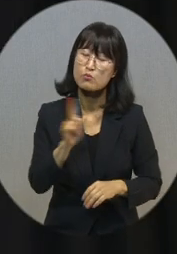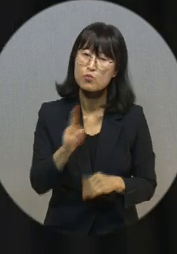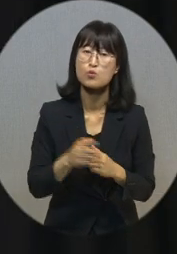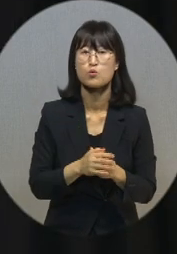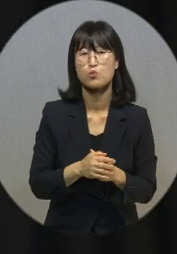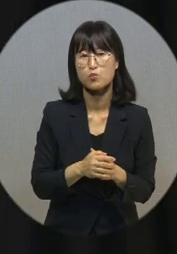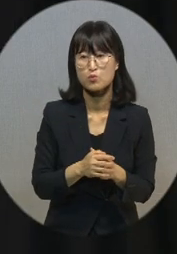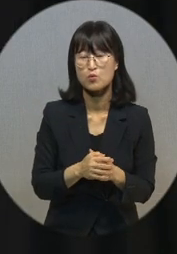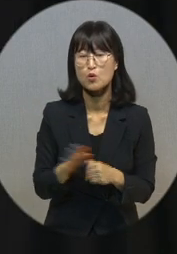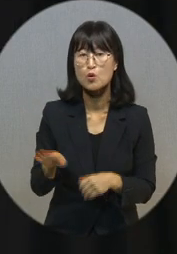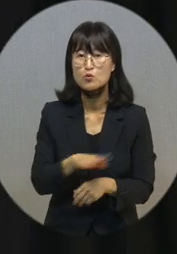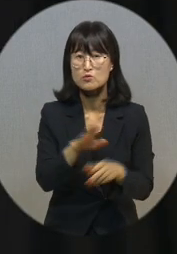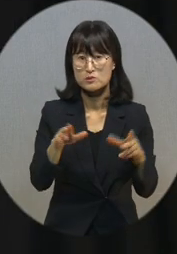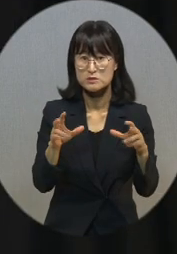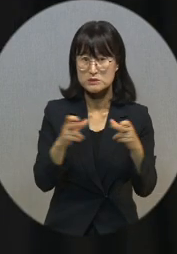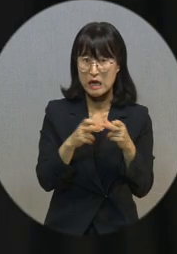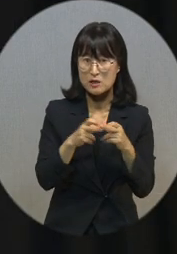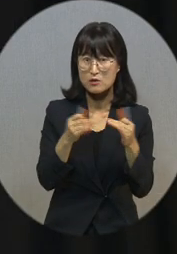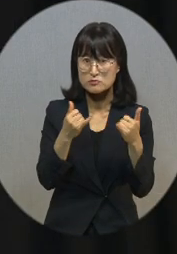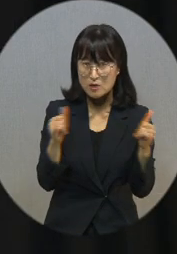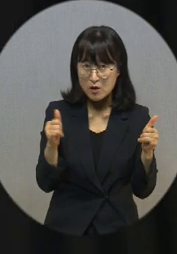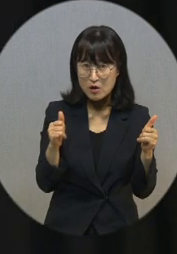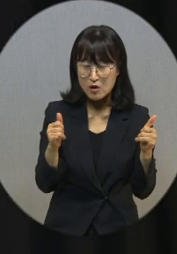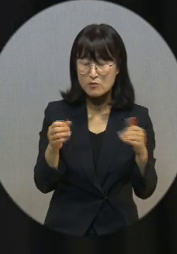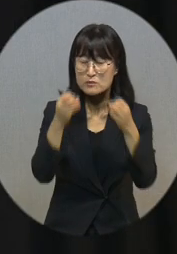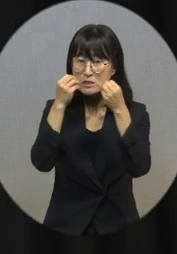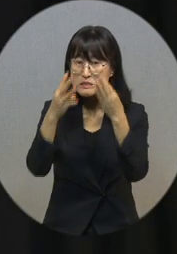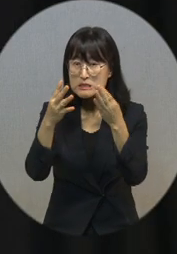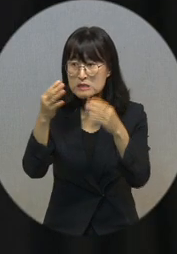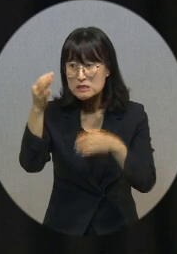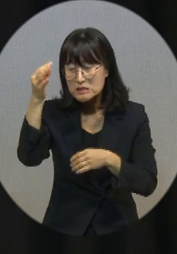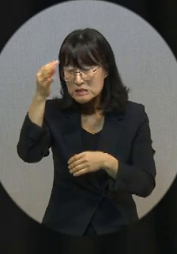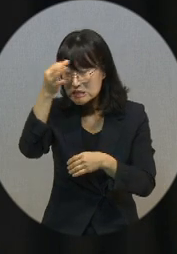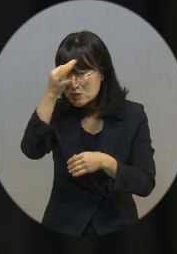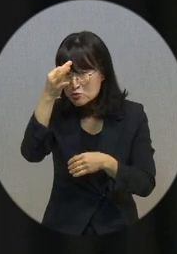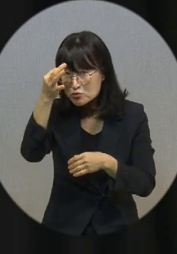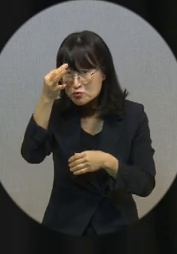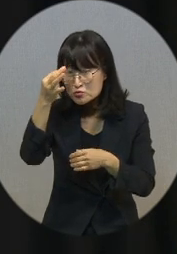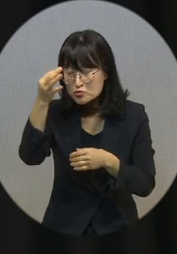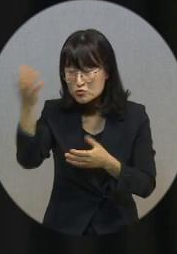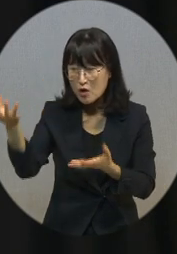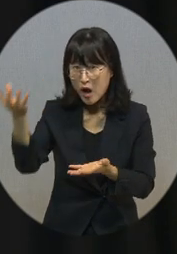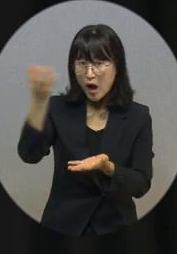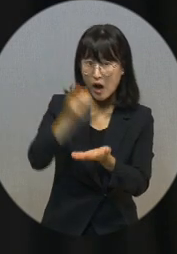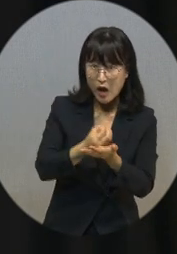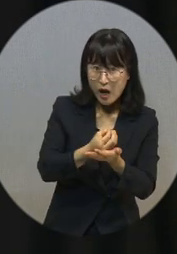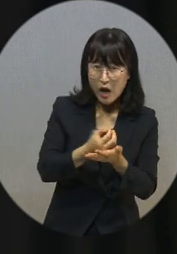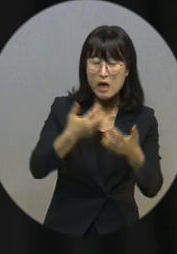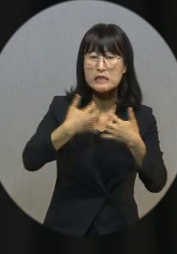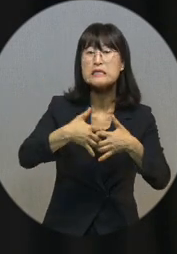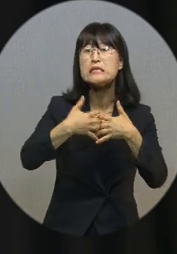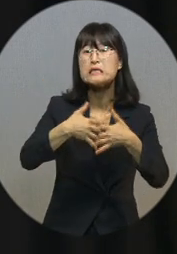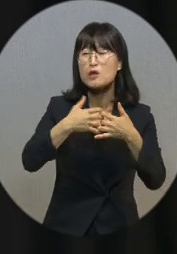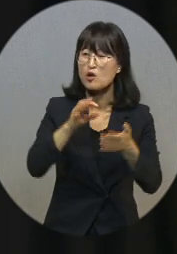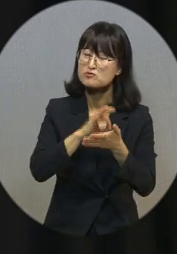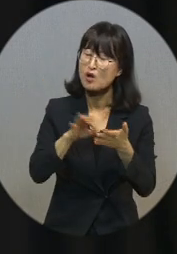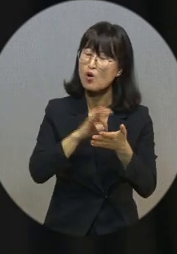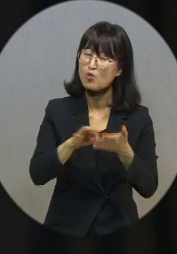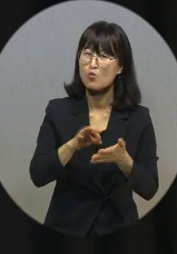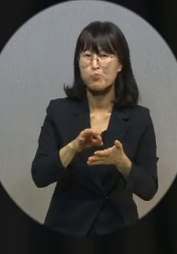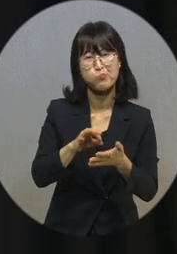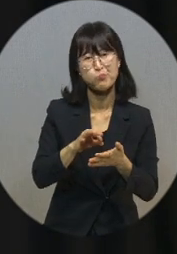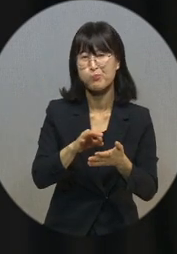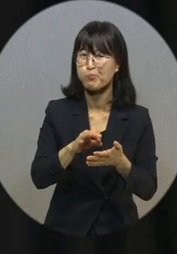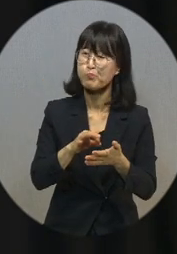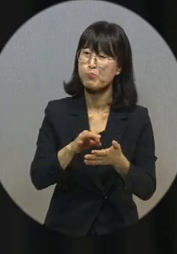우리 장애인분들은 신기술이 탑재된 보조기기를 많이 사용하지 못하고 있는가. 맞아요. 그런